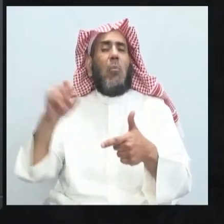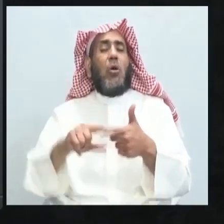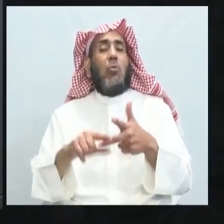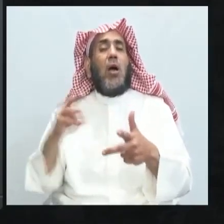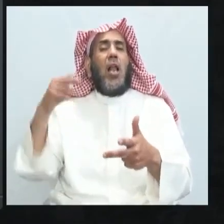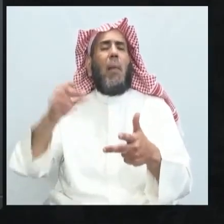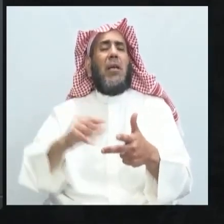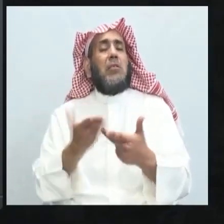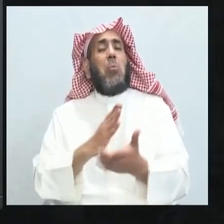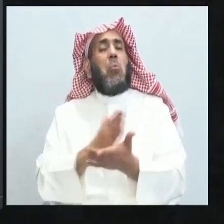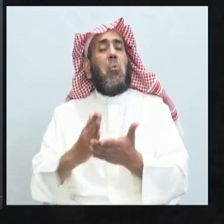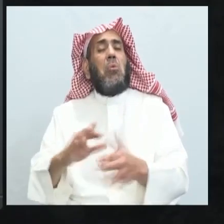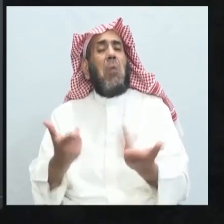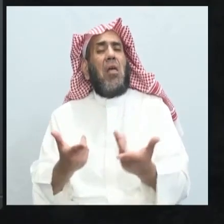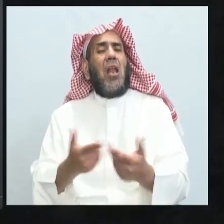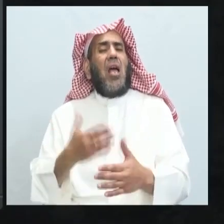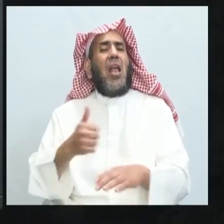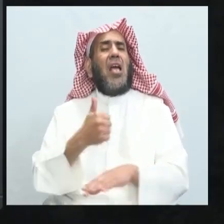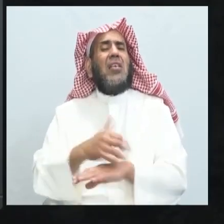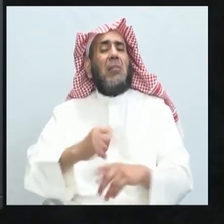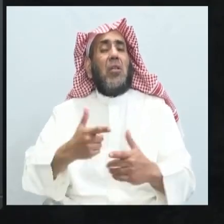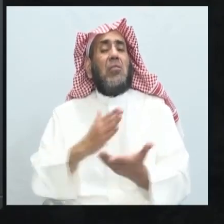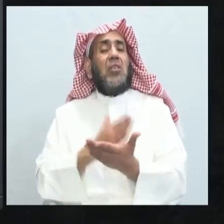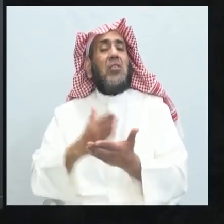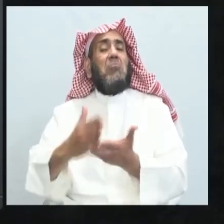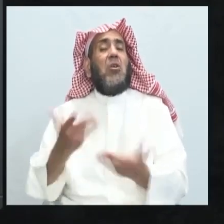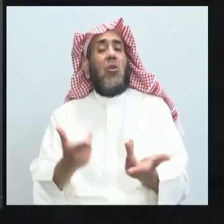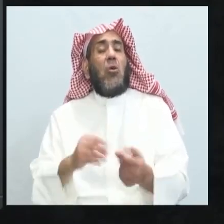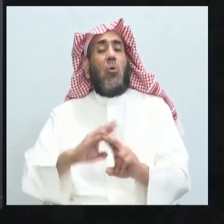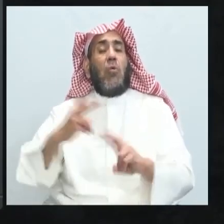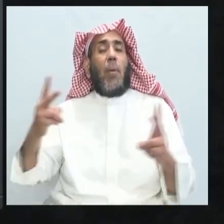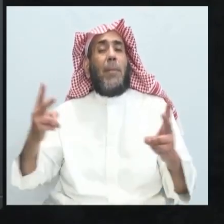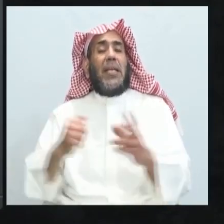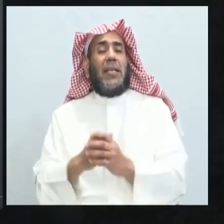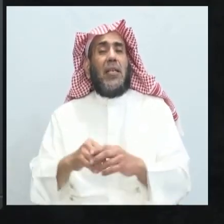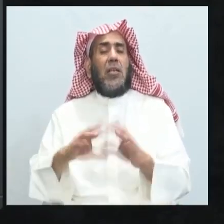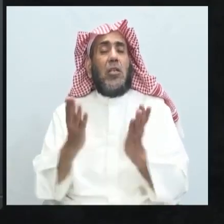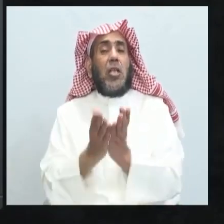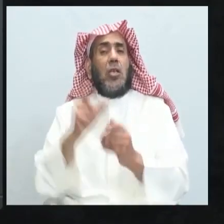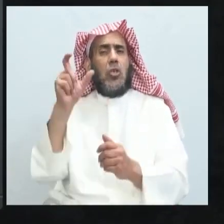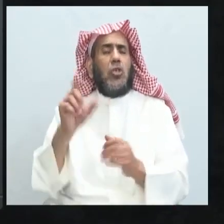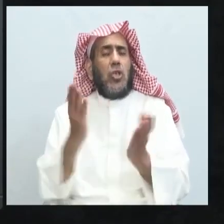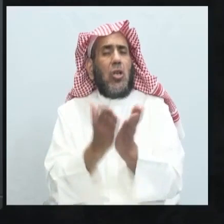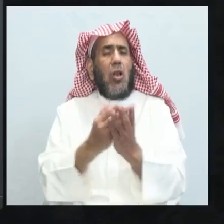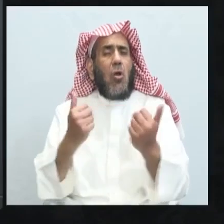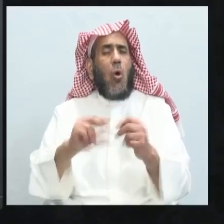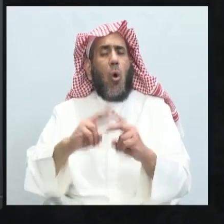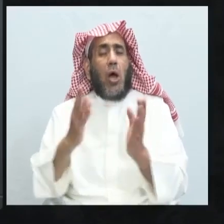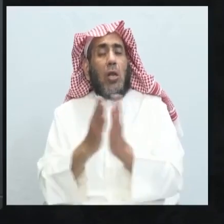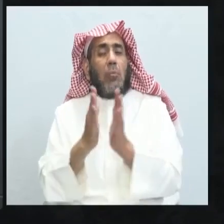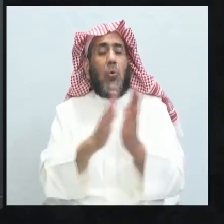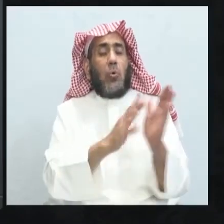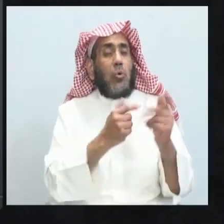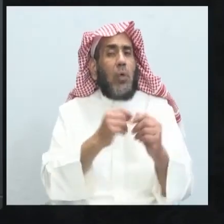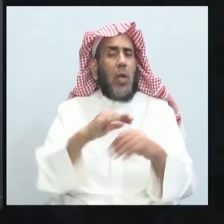قسم هذا التقسيم على اي اساس دار هذا التقسيم وعرف بين الذين او دارسي الادب واغلب الكتب التي